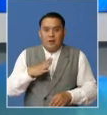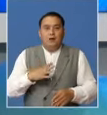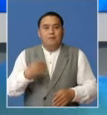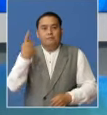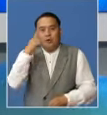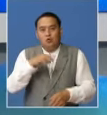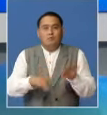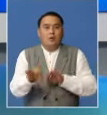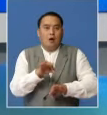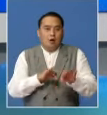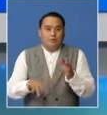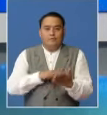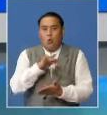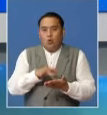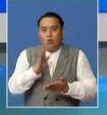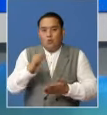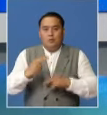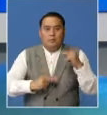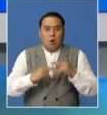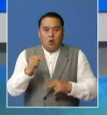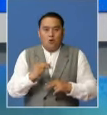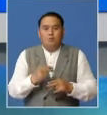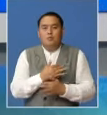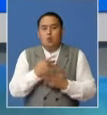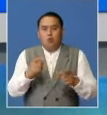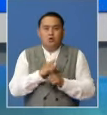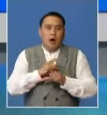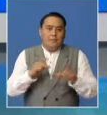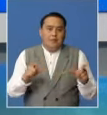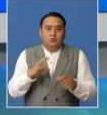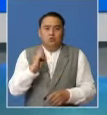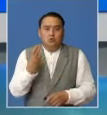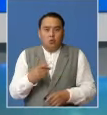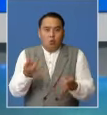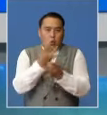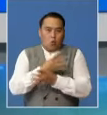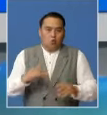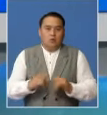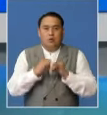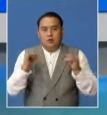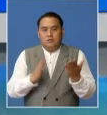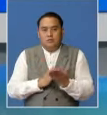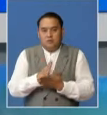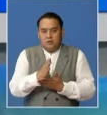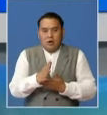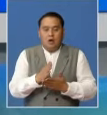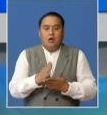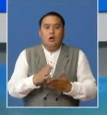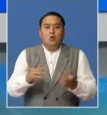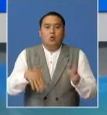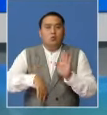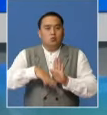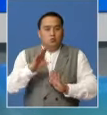По задумке проектировщика в городе будет построено еще множество объектов социального и культурного направления, а также